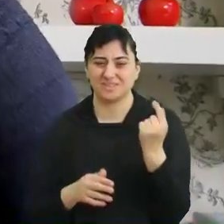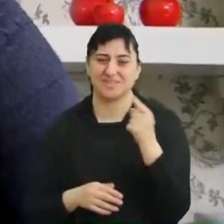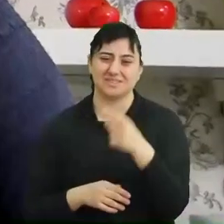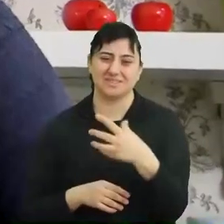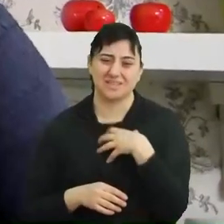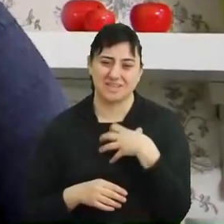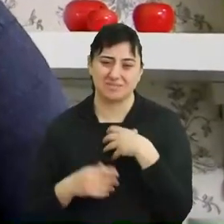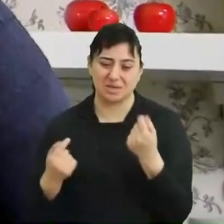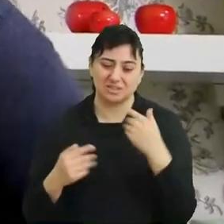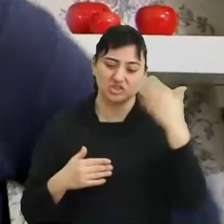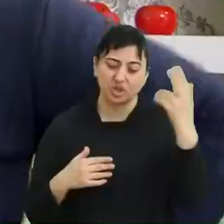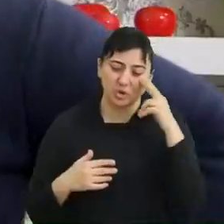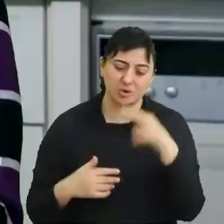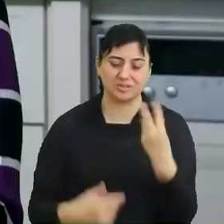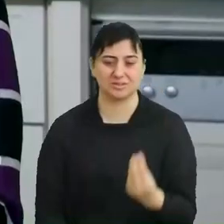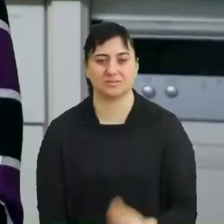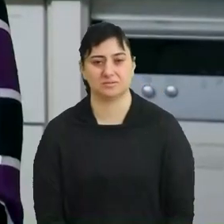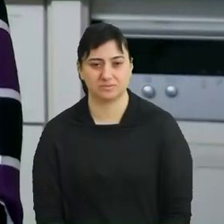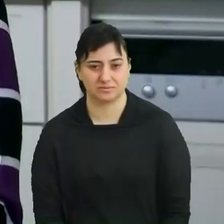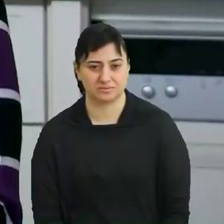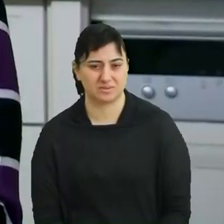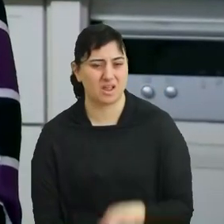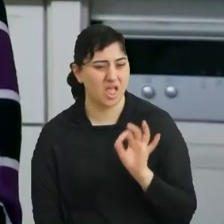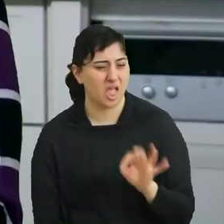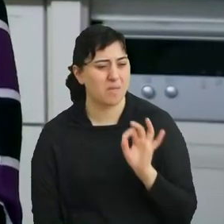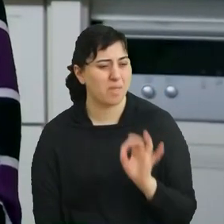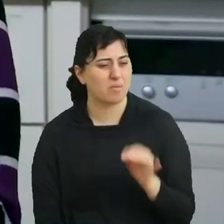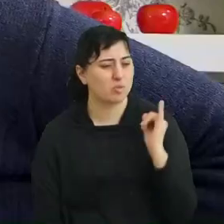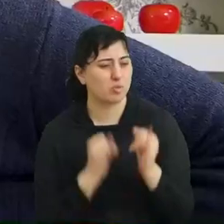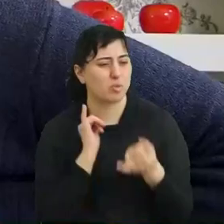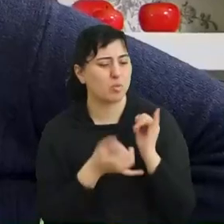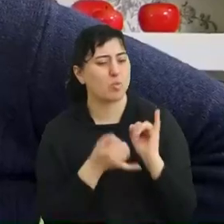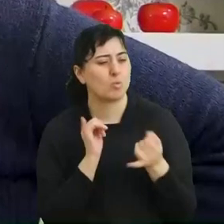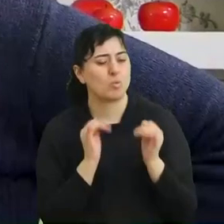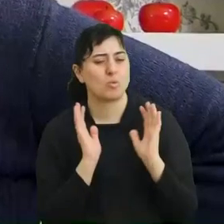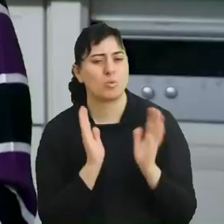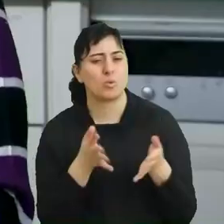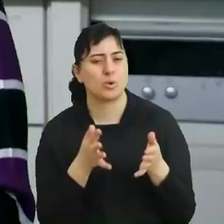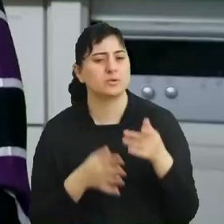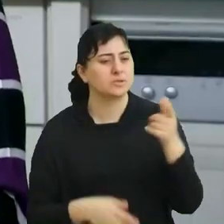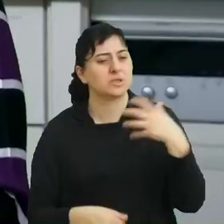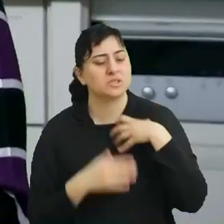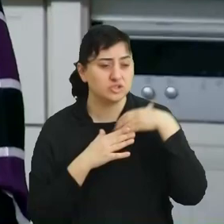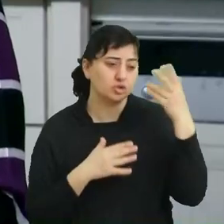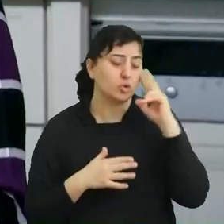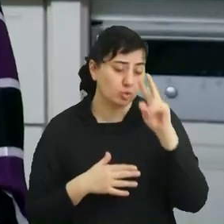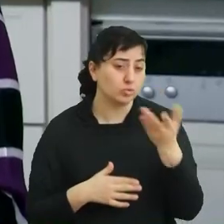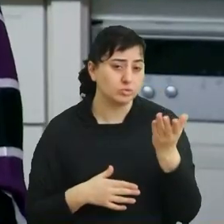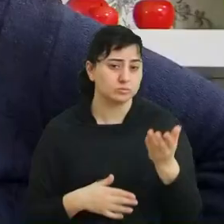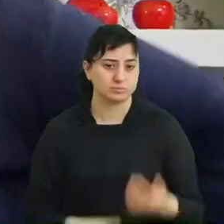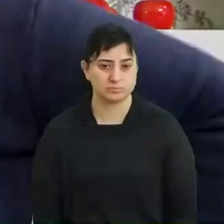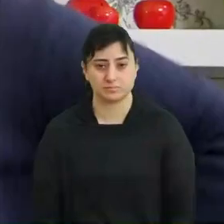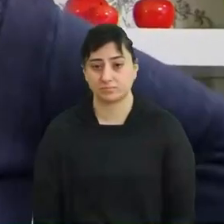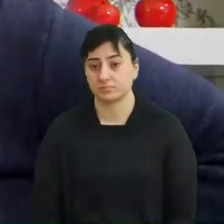de kendini böyle birazcık dışarıdan görsen ya. Hep bir eleştiri, hep bir tenkit. Sen hiç kendini dışarıdan gördün mü